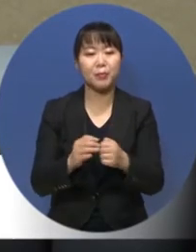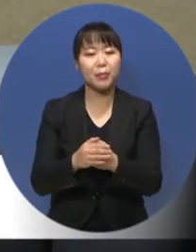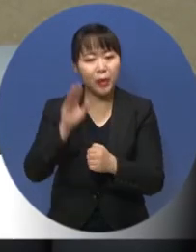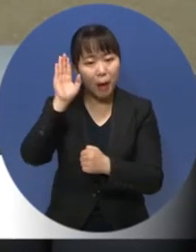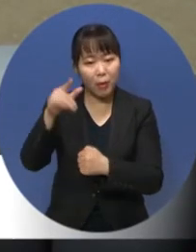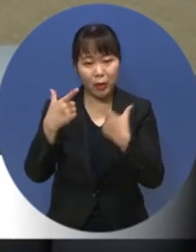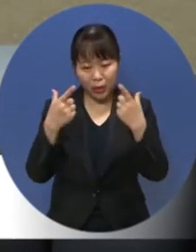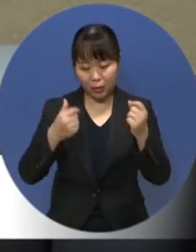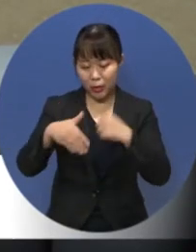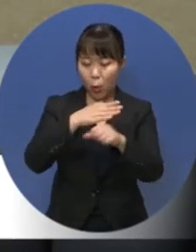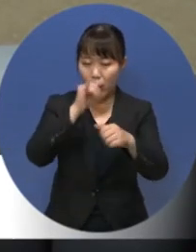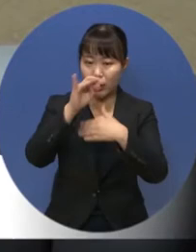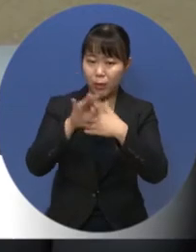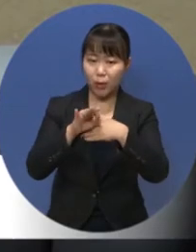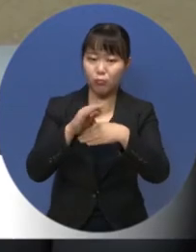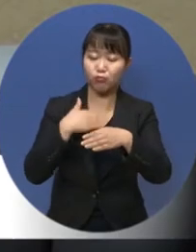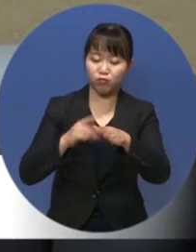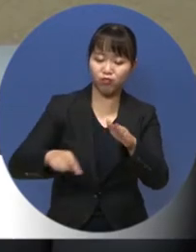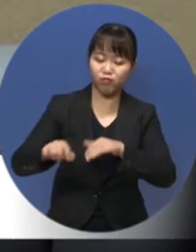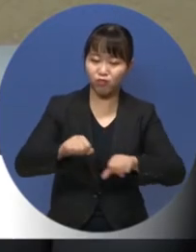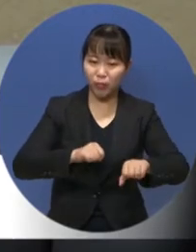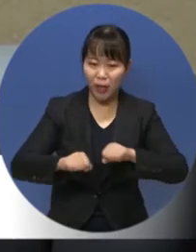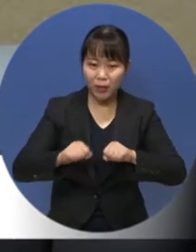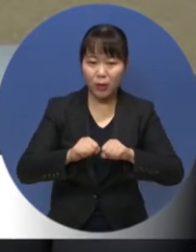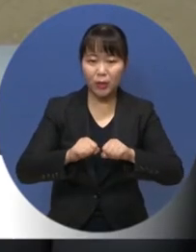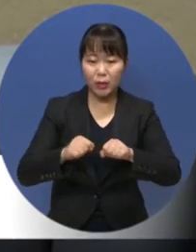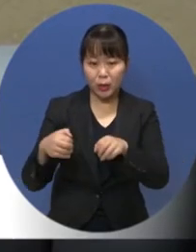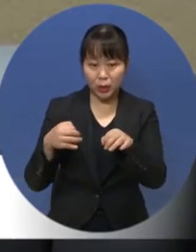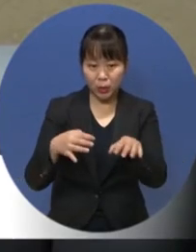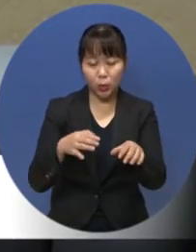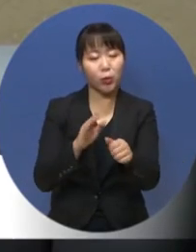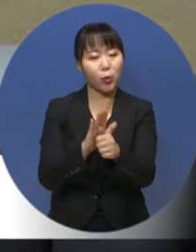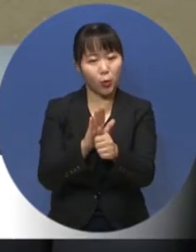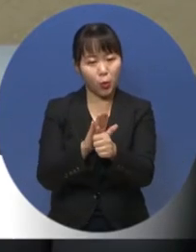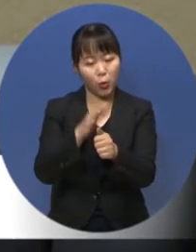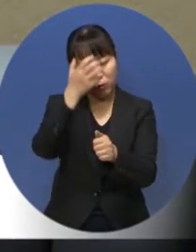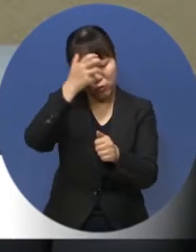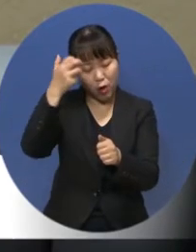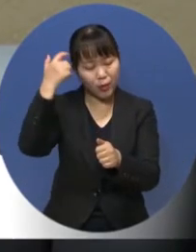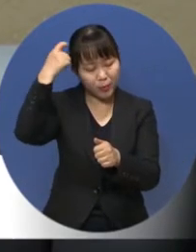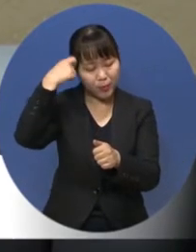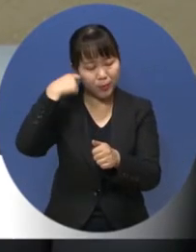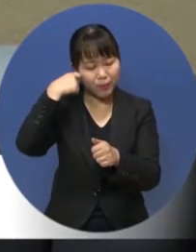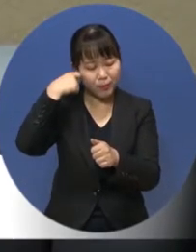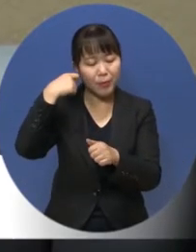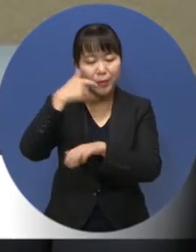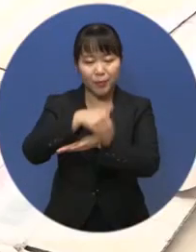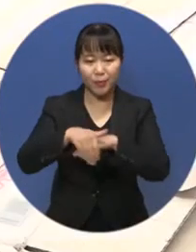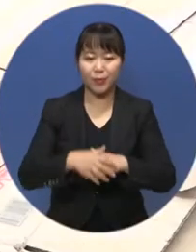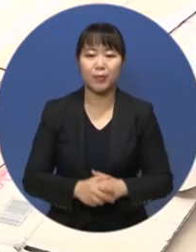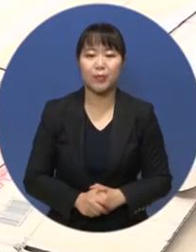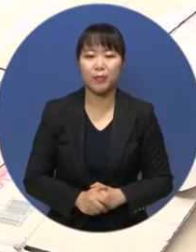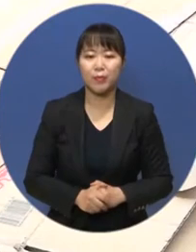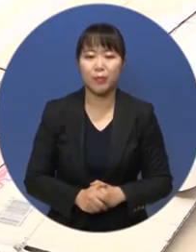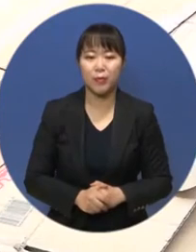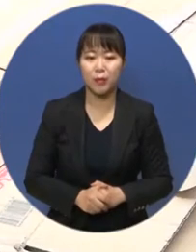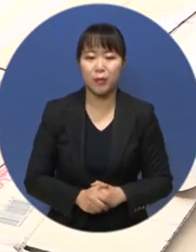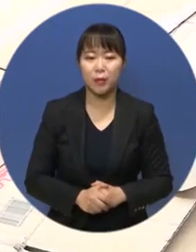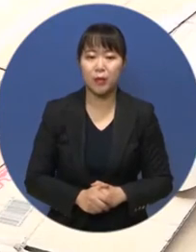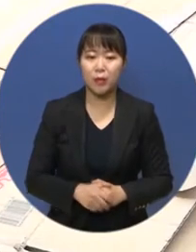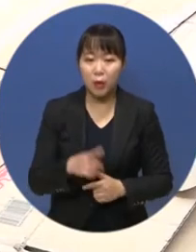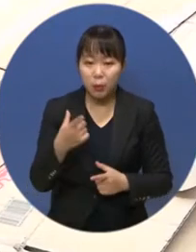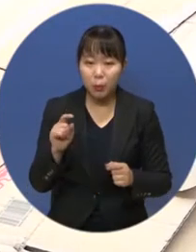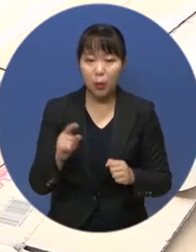앞으로도 이러한 일이 있으면 솔선수범해서 기증을 하고 후원을 하도록 노력을 하겠습니다. 행복